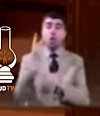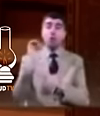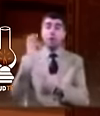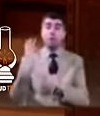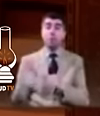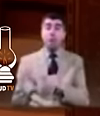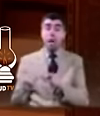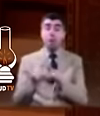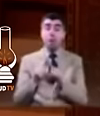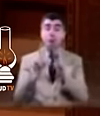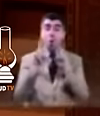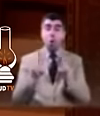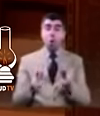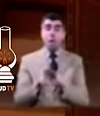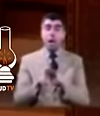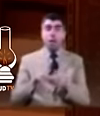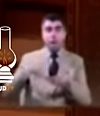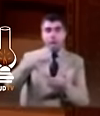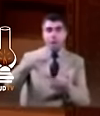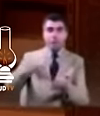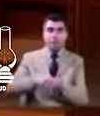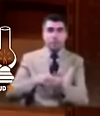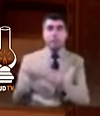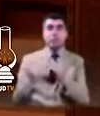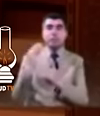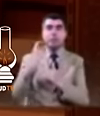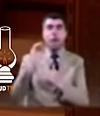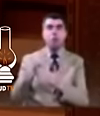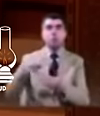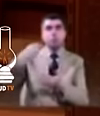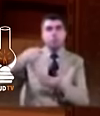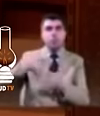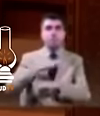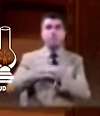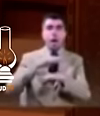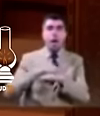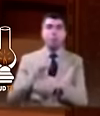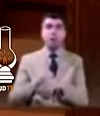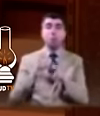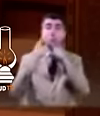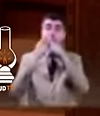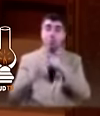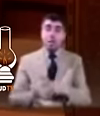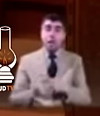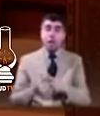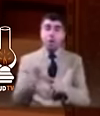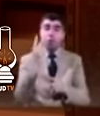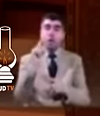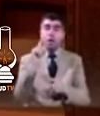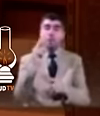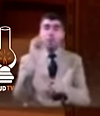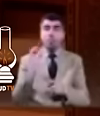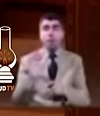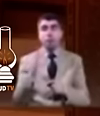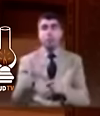التامين مقابل 13% للجهات. تخصيص 2 مليار درهم كاعتمادات اضافيه من الميزانيه العامه للدوله، اي ما